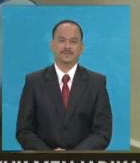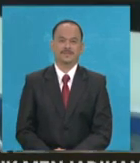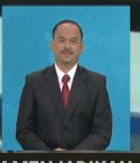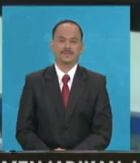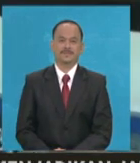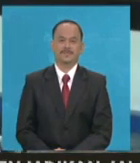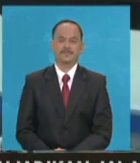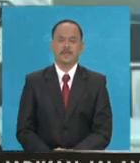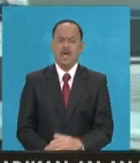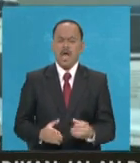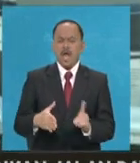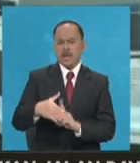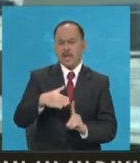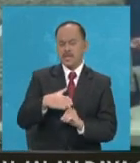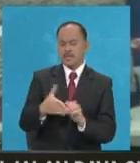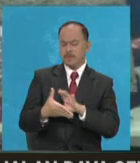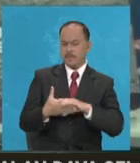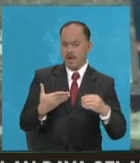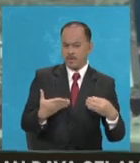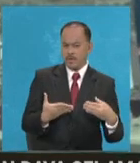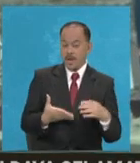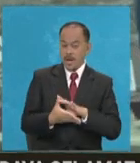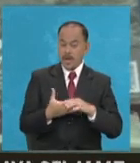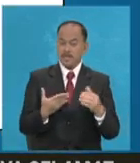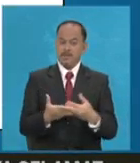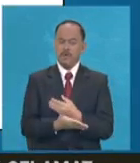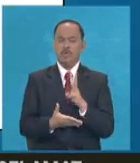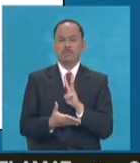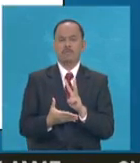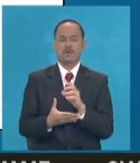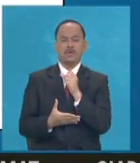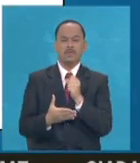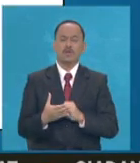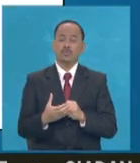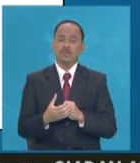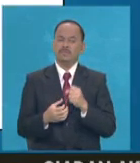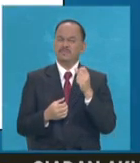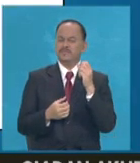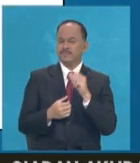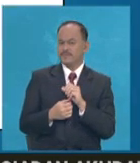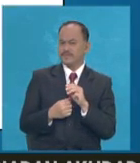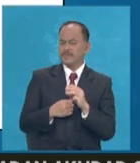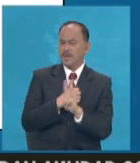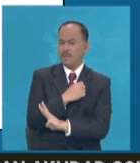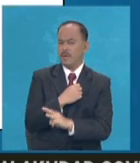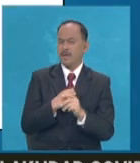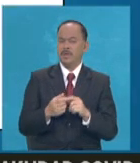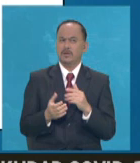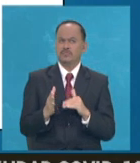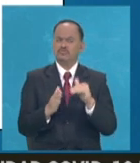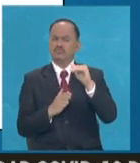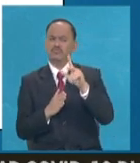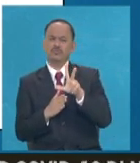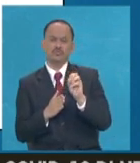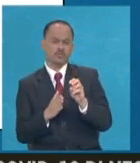pelaksanaan dasar pembaruan lesson memandu bagi warga emas yang berumur 70 dan ke atas bertujuan memberikan